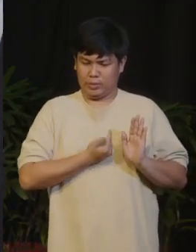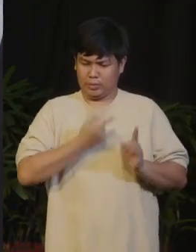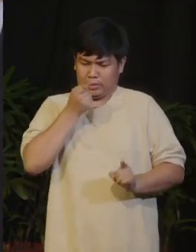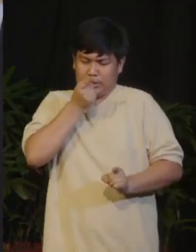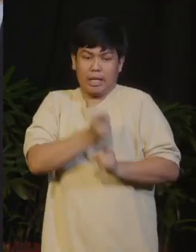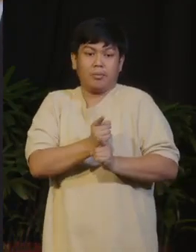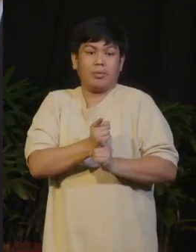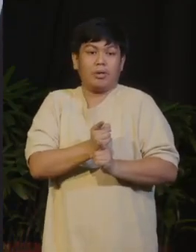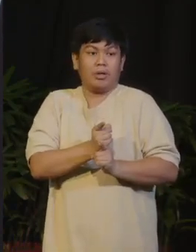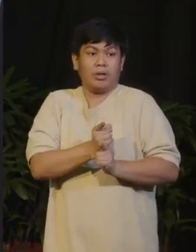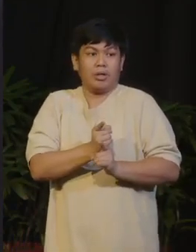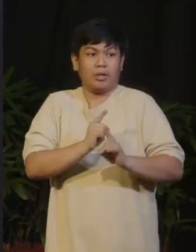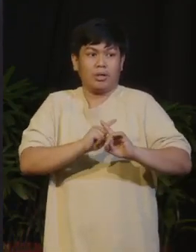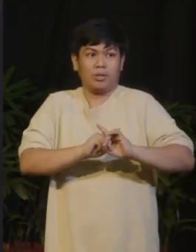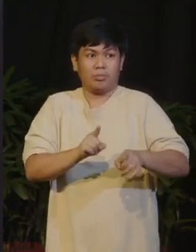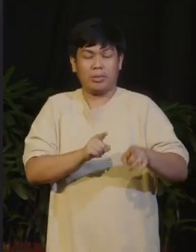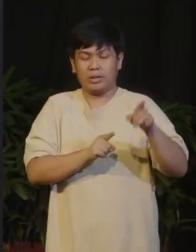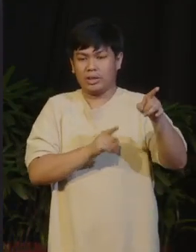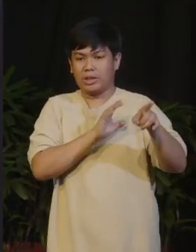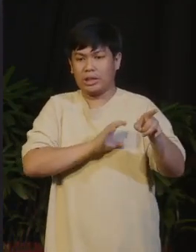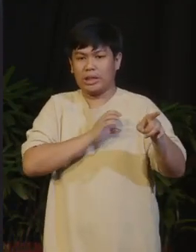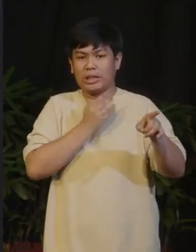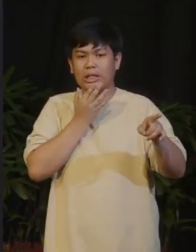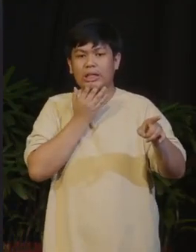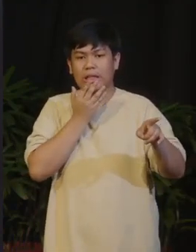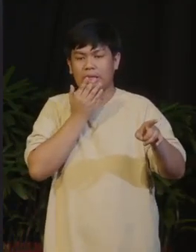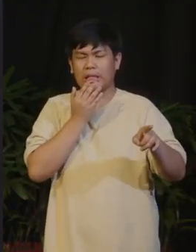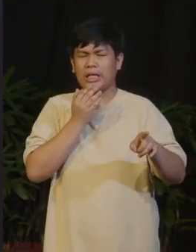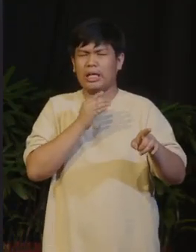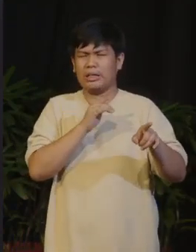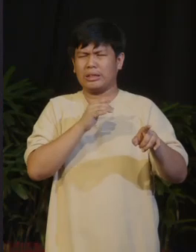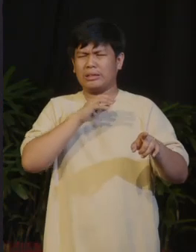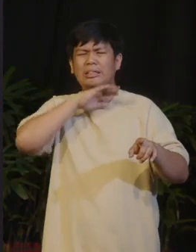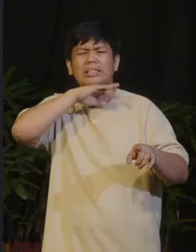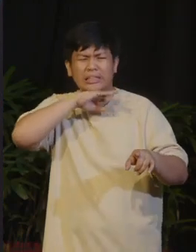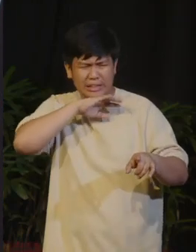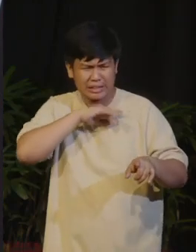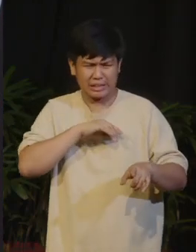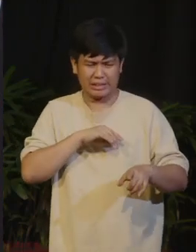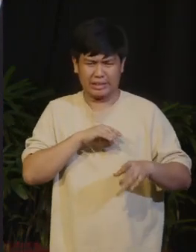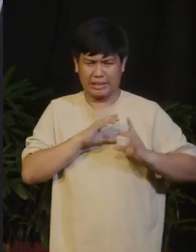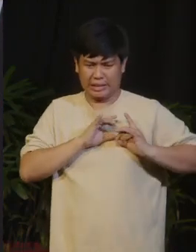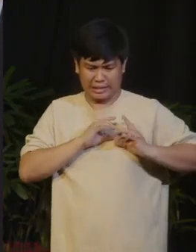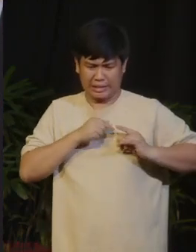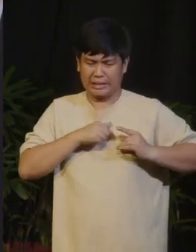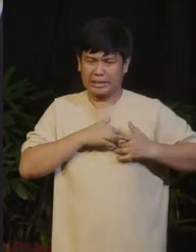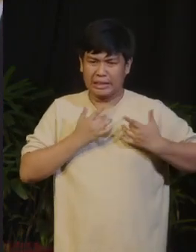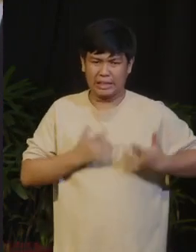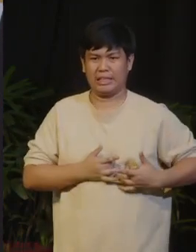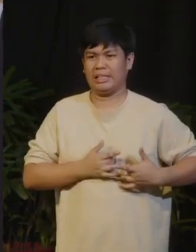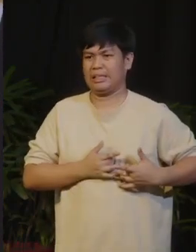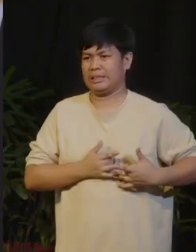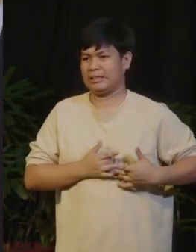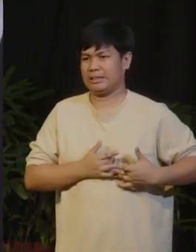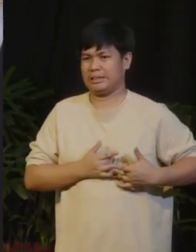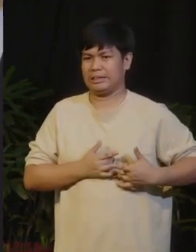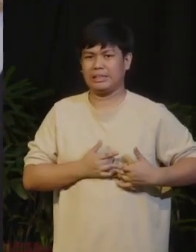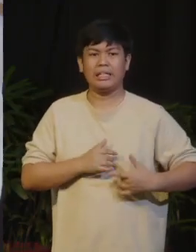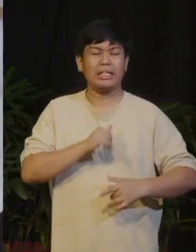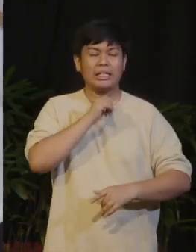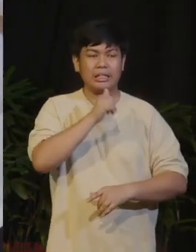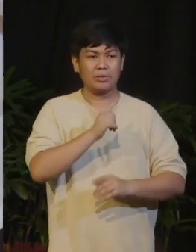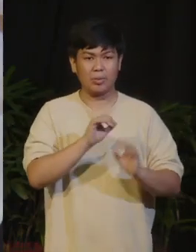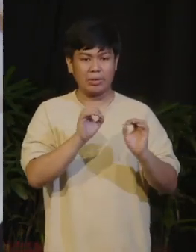ngunit huwad at bulok ang kalooban at mga puso. Ang tama at walang